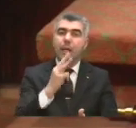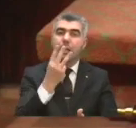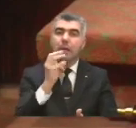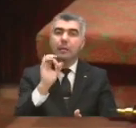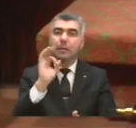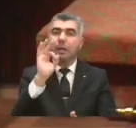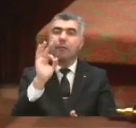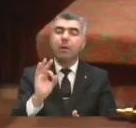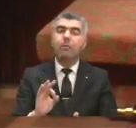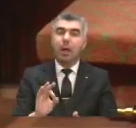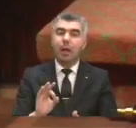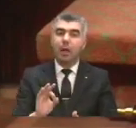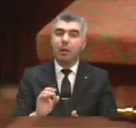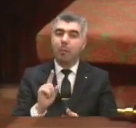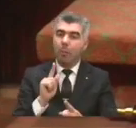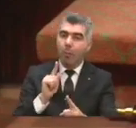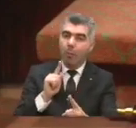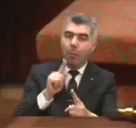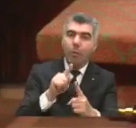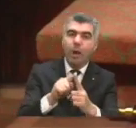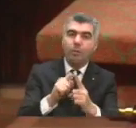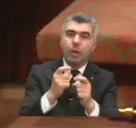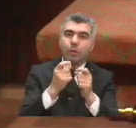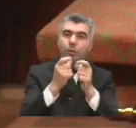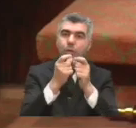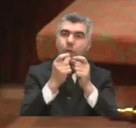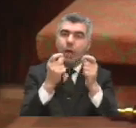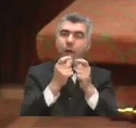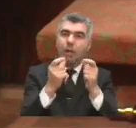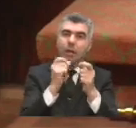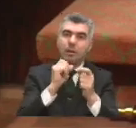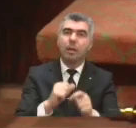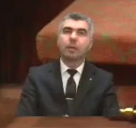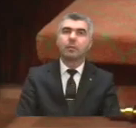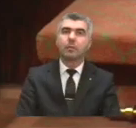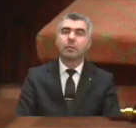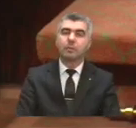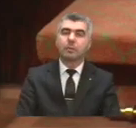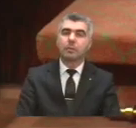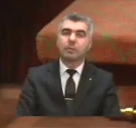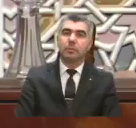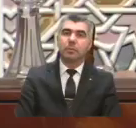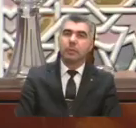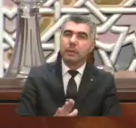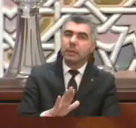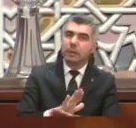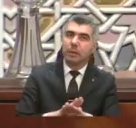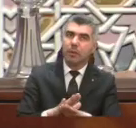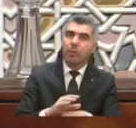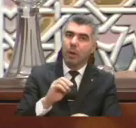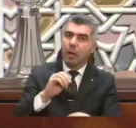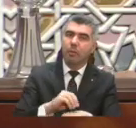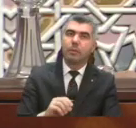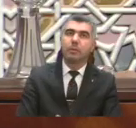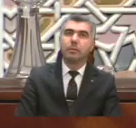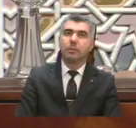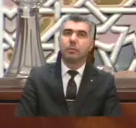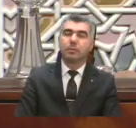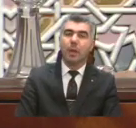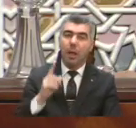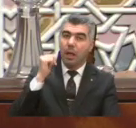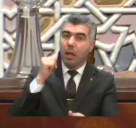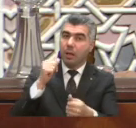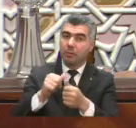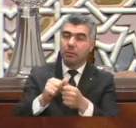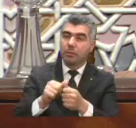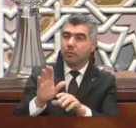هاد العروض تكون موجهه للشركات الصغرى والمتوسطه. السيده الوزيره غتسمحي لي غادي نضطر مره اخرى باش نذكر السيدات